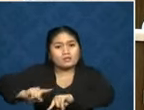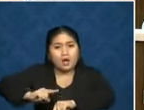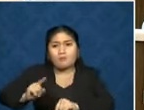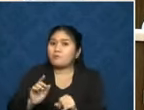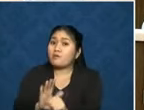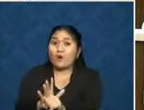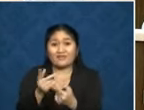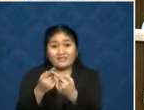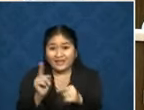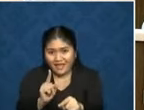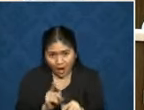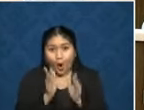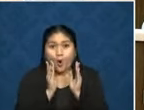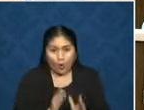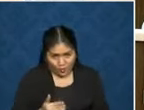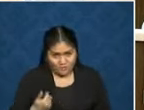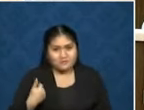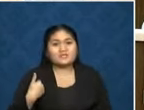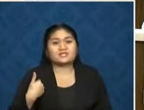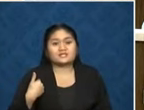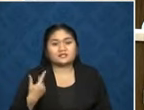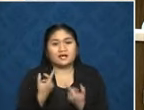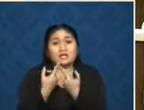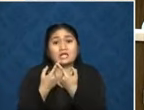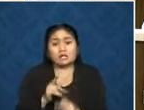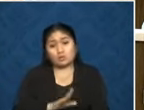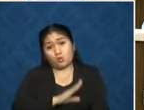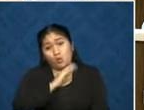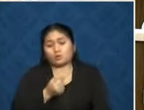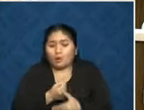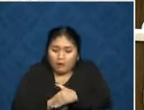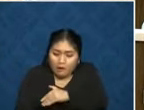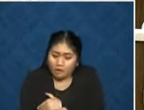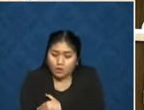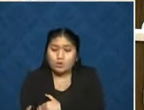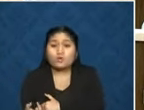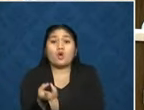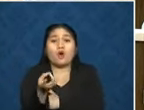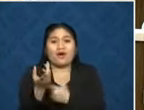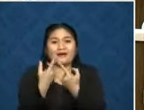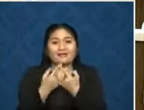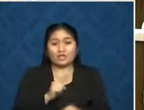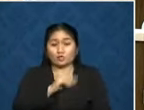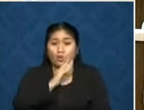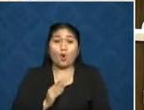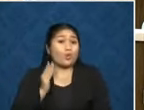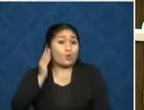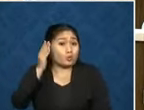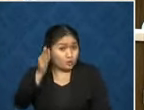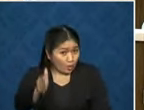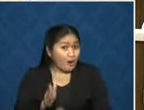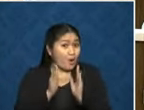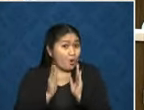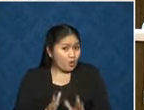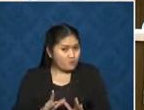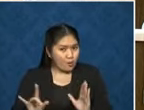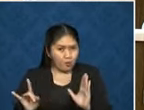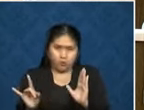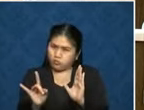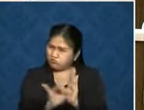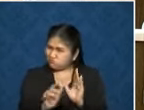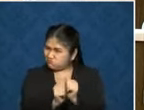ามีคนครับถึงแม้ว่าอัตราการเกิดน้อยลงแต่ถ้าคนรุ่นต่อไปของเรามีคุณภา